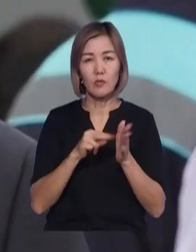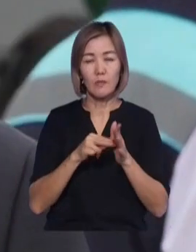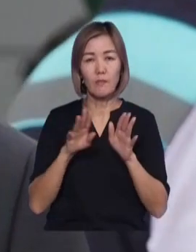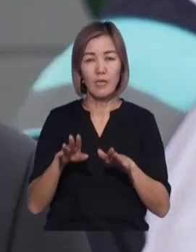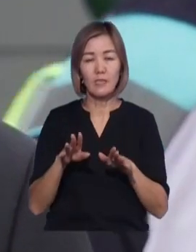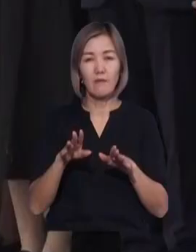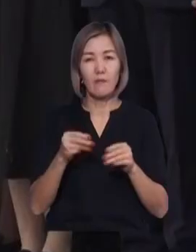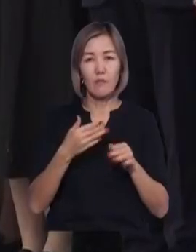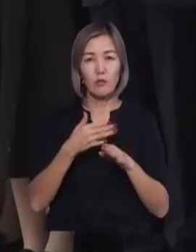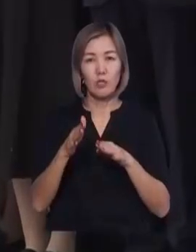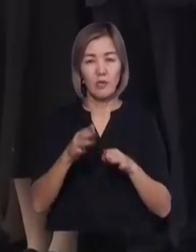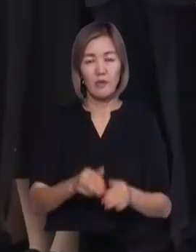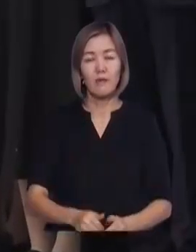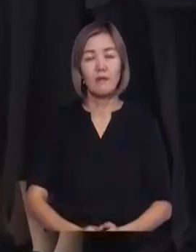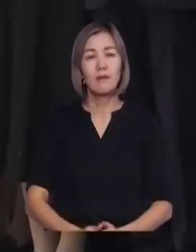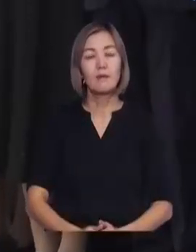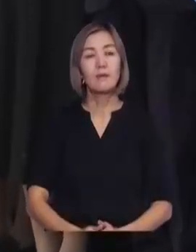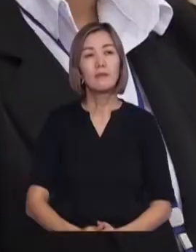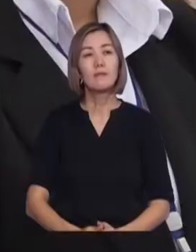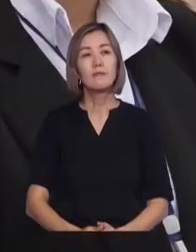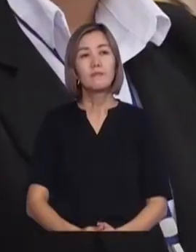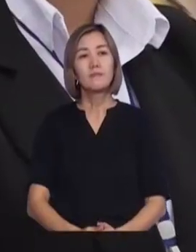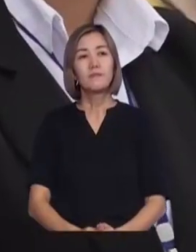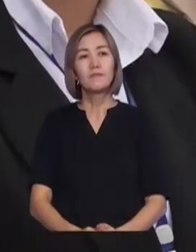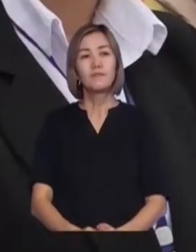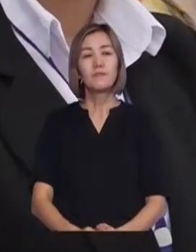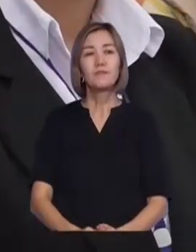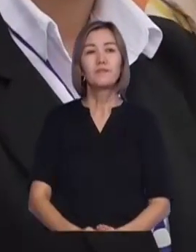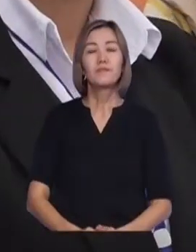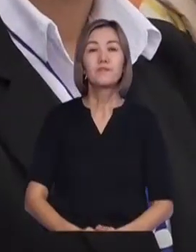местного бюджета. Хундузнур Мухамбетова, Нуржан Касабулатов, телерадиокомпания «Жетсу».